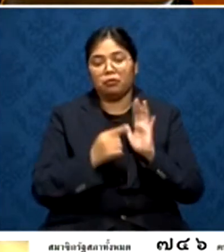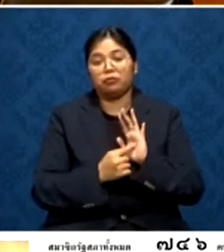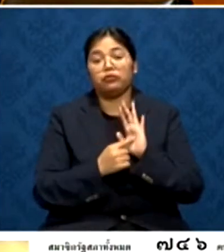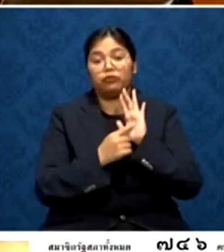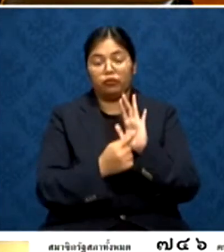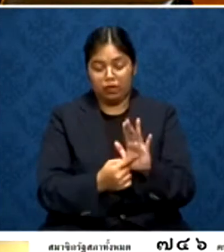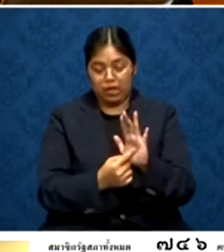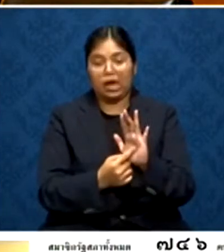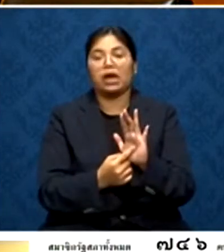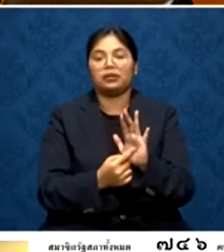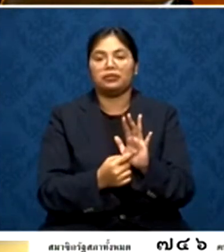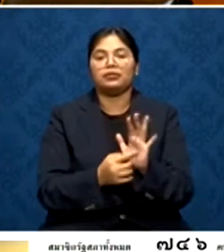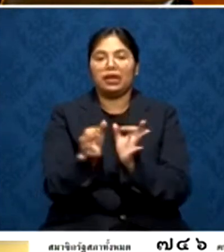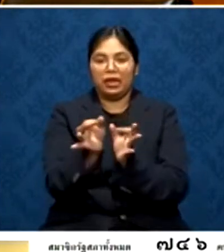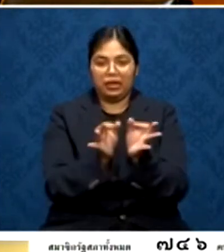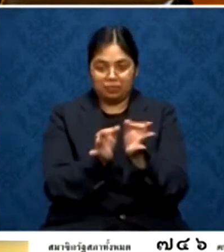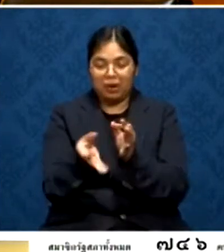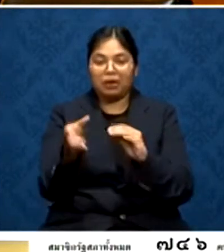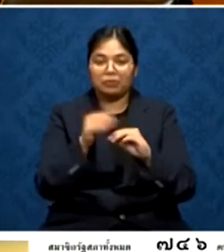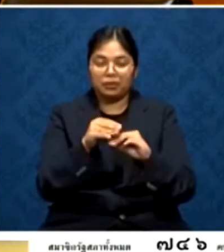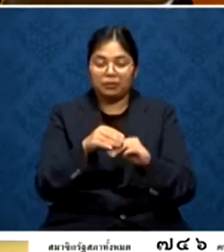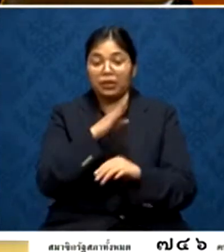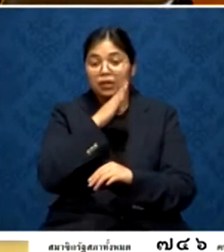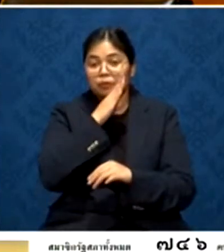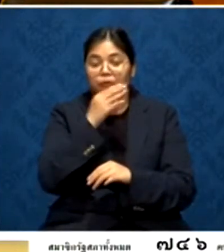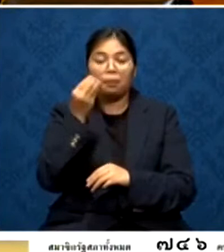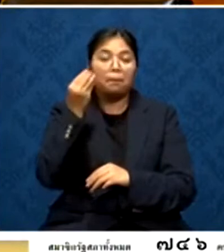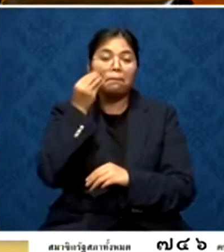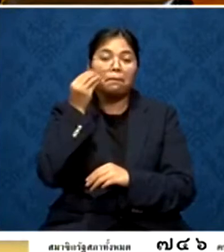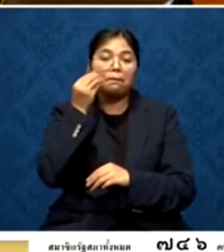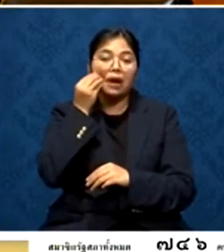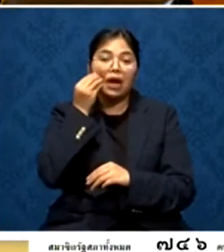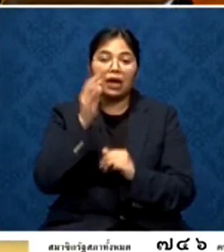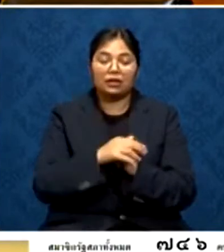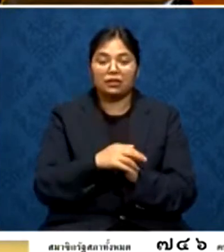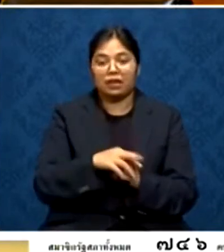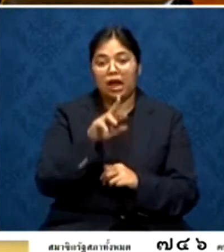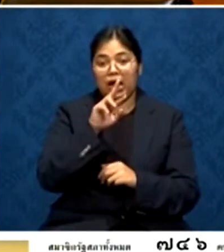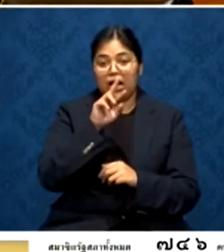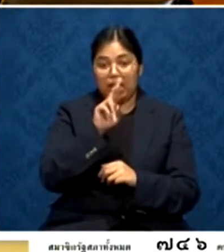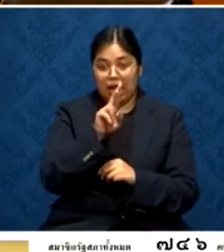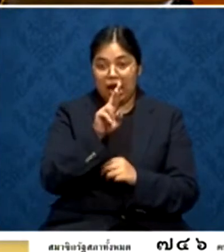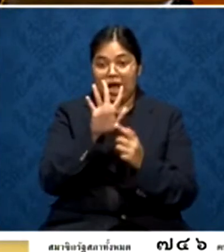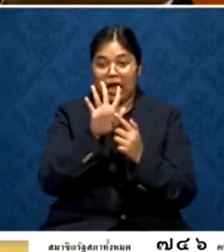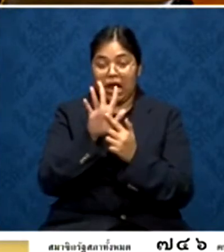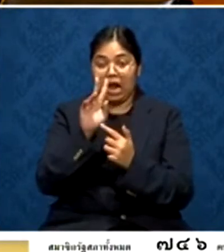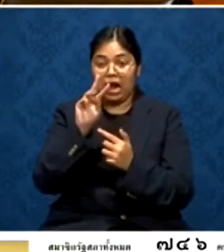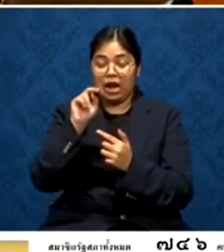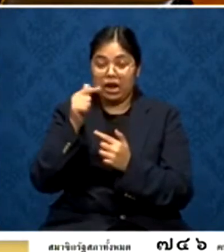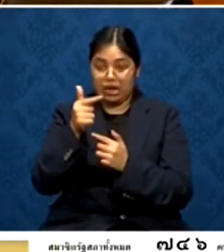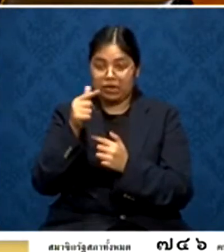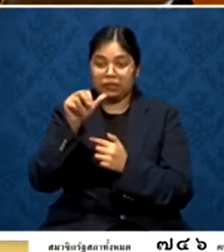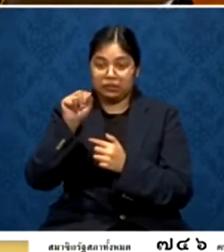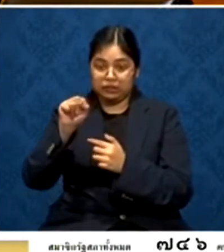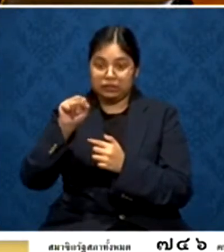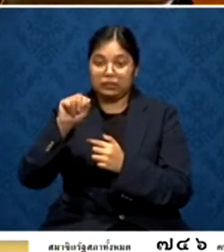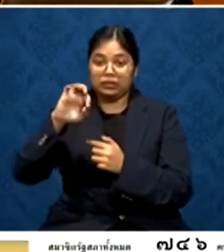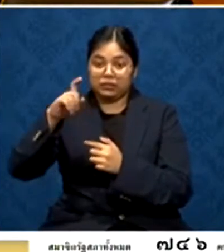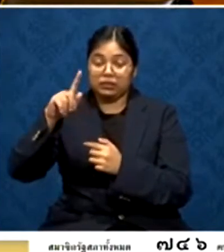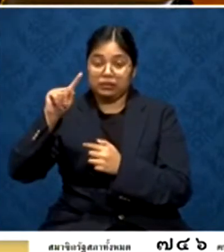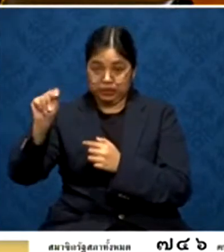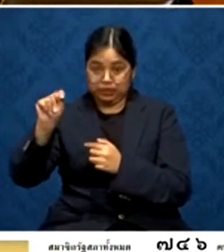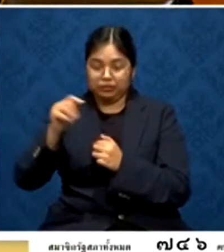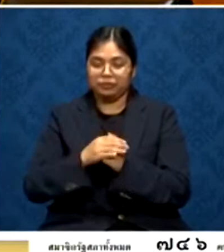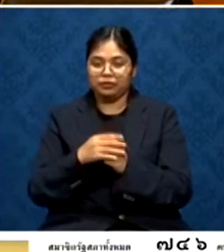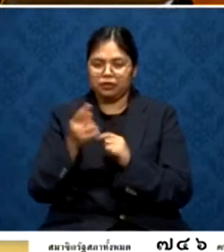ครับถ้าบ้านของท่านอยู่ในพื้นที่รังสิตจะเดินทางเข้ามาในเขต